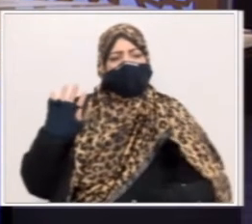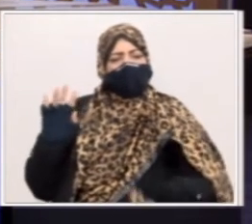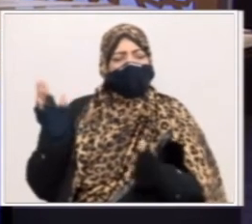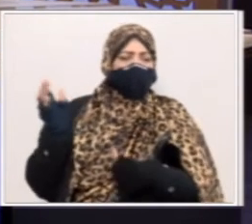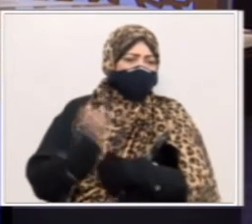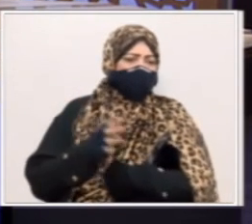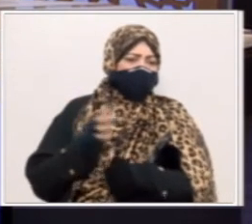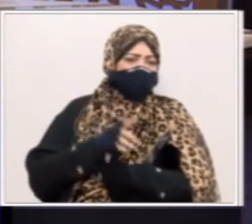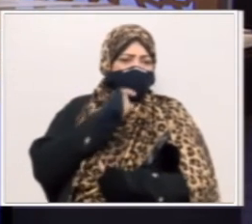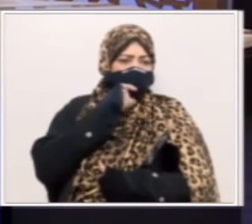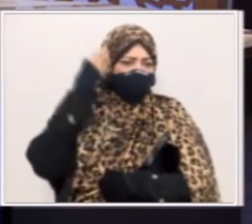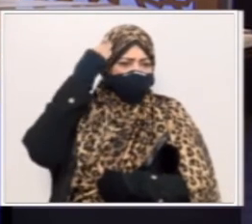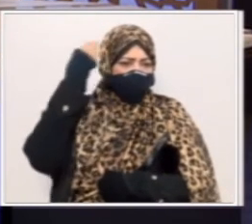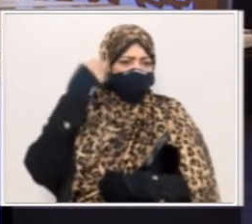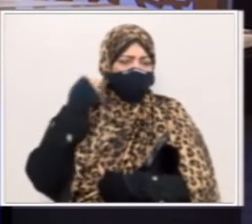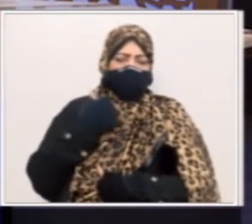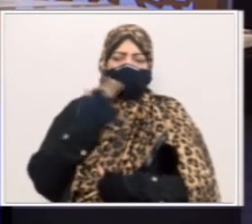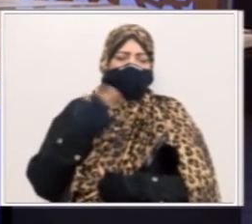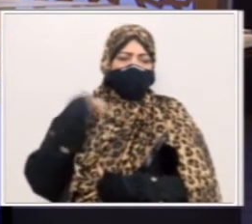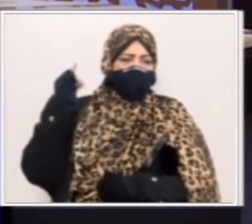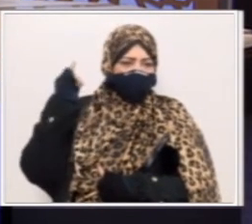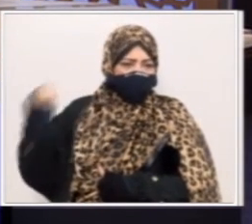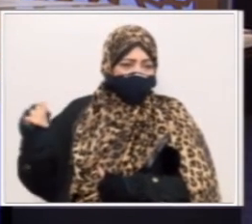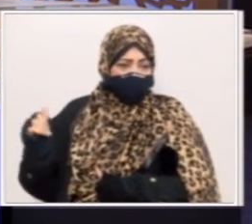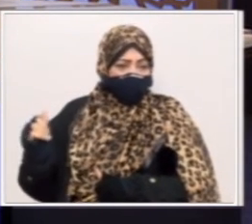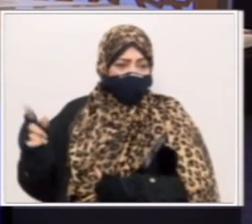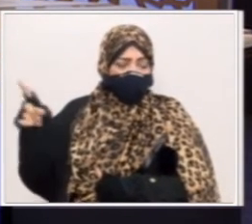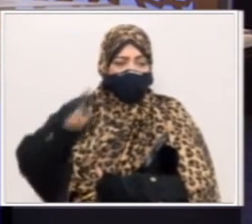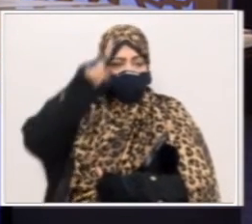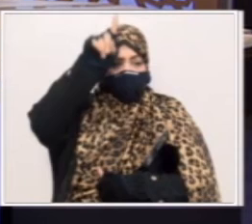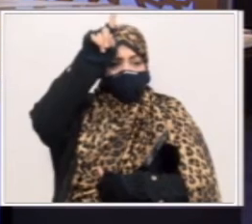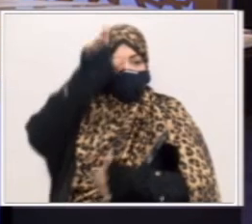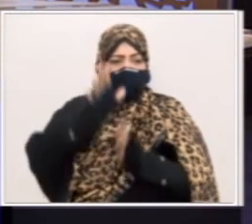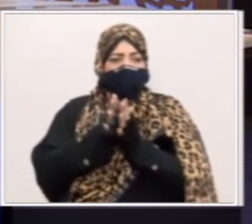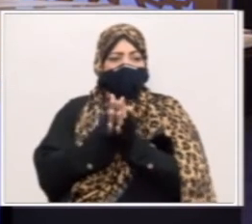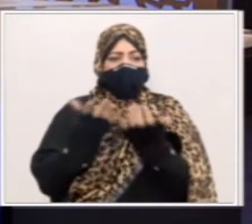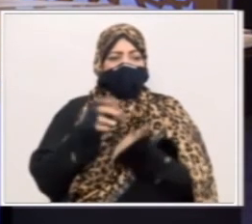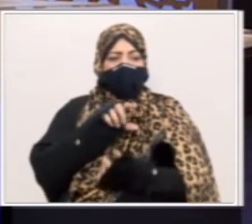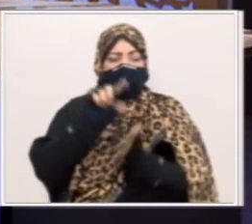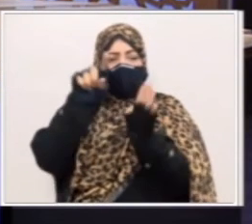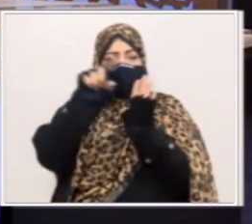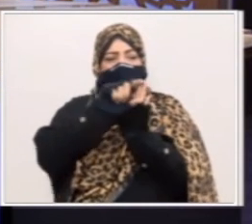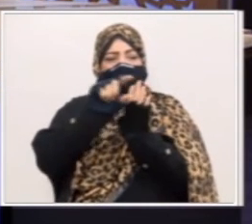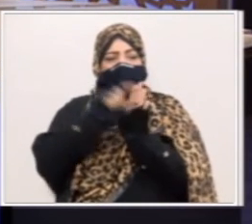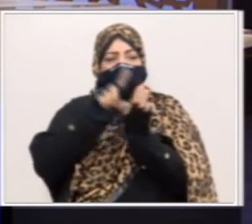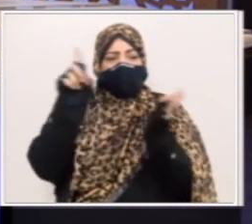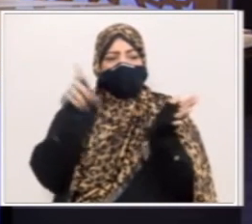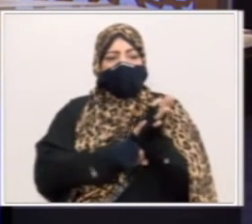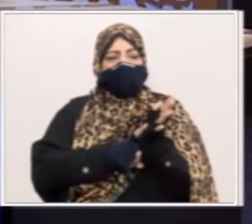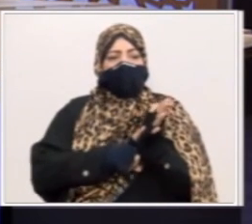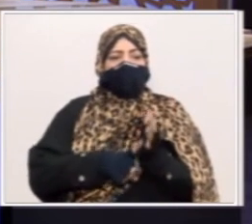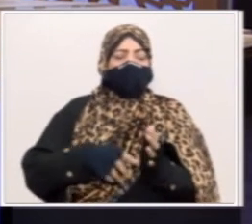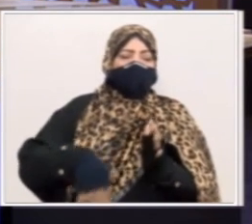وجل آية تبين حكم خروج الزوج عن طوع وخدمة وحقوق